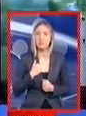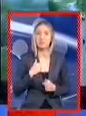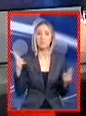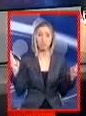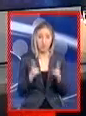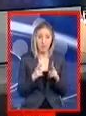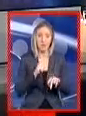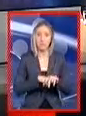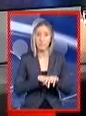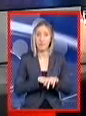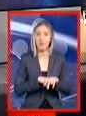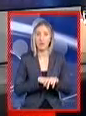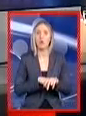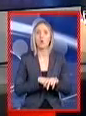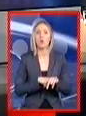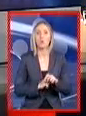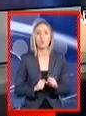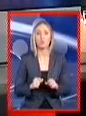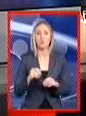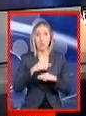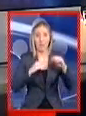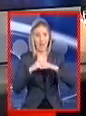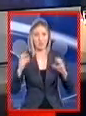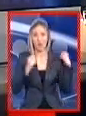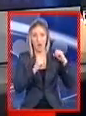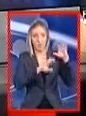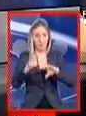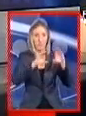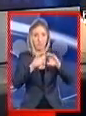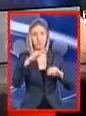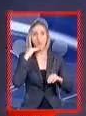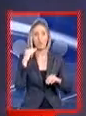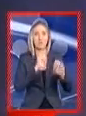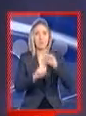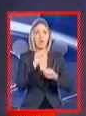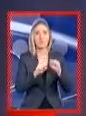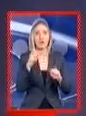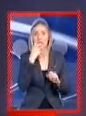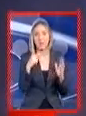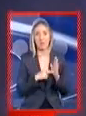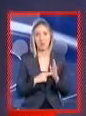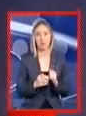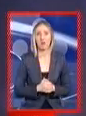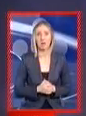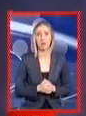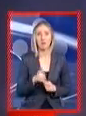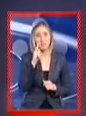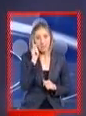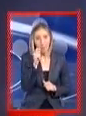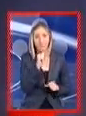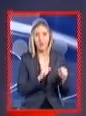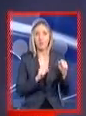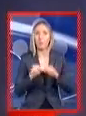kraćem vremenskom periodu podigli nasip dovoljan da se odbrani termoelektrana. Za pohvalu i ponašanje sportista,